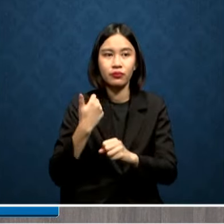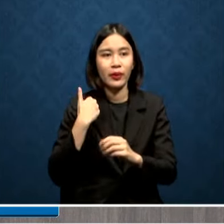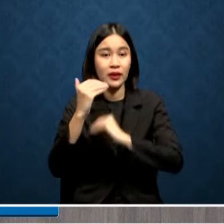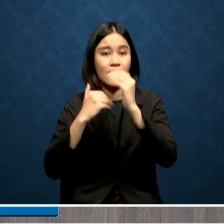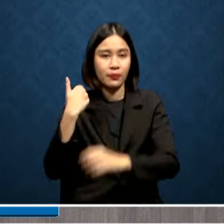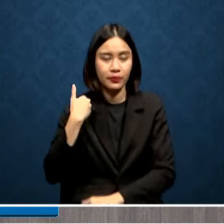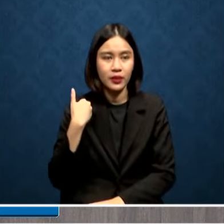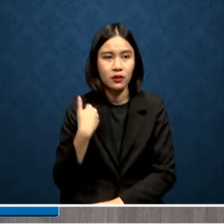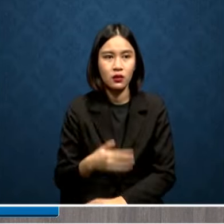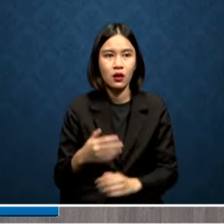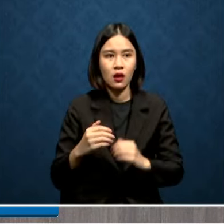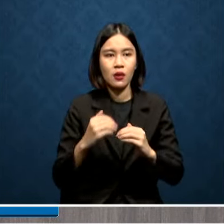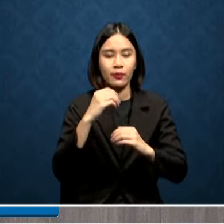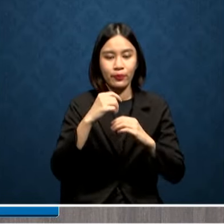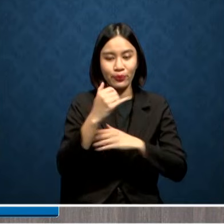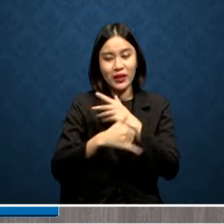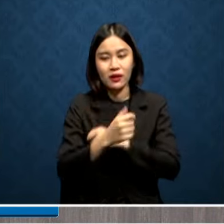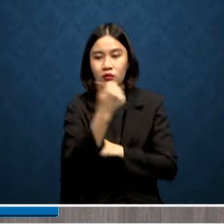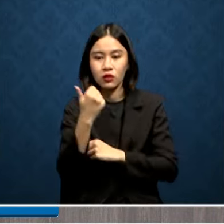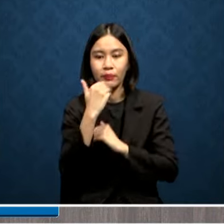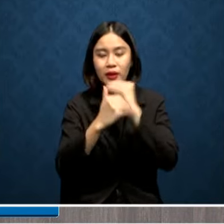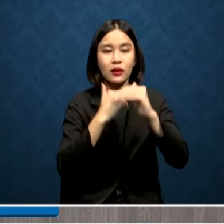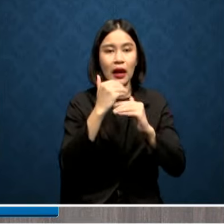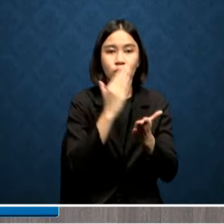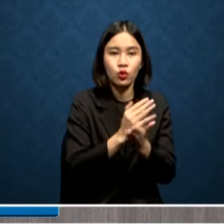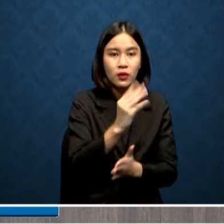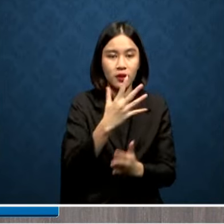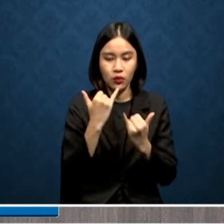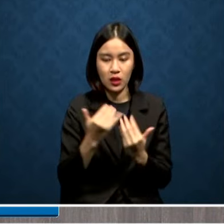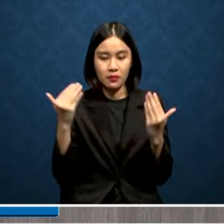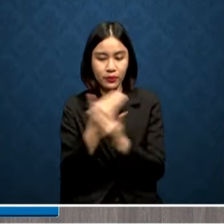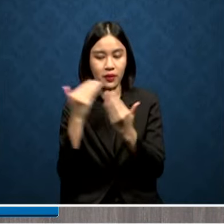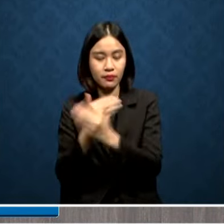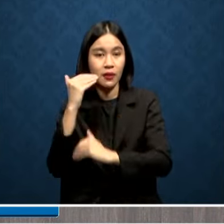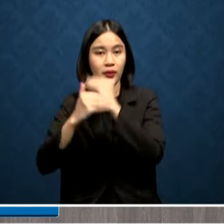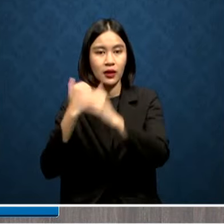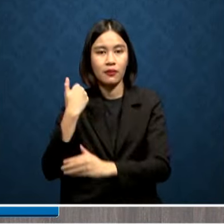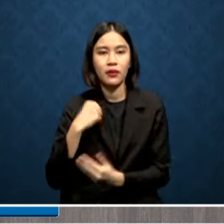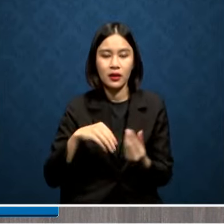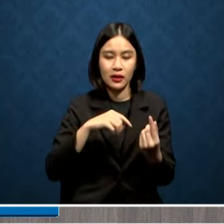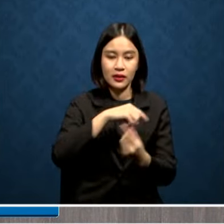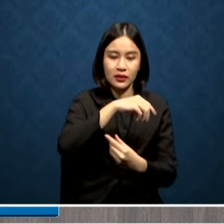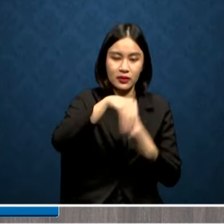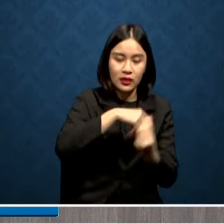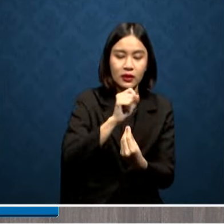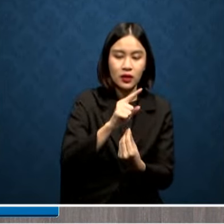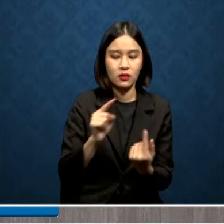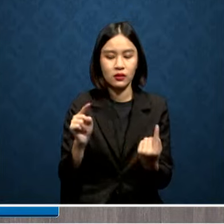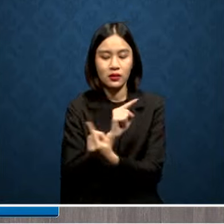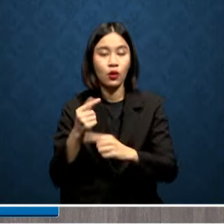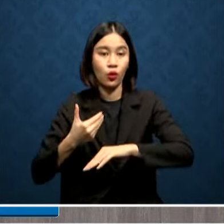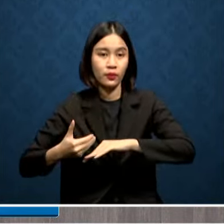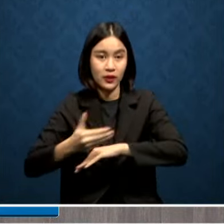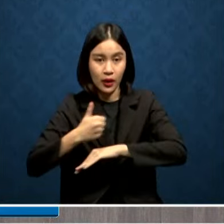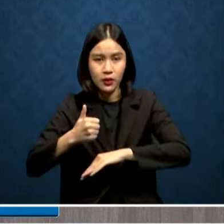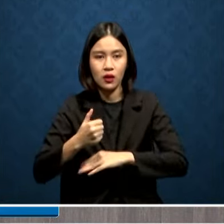เมืองใดที่หยุดนิ่งกับที่ทุกวันนี้เคลื่อนไหวเปลี่ยนแปลงทั้งเศรษฐกิจสังคมการเมืองดังนั้นเมื่อเปลี่ยน